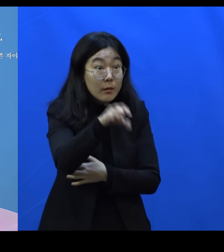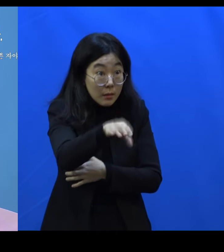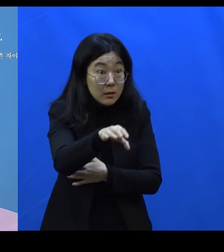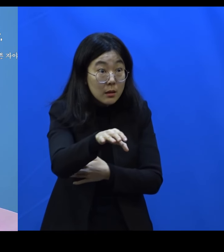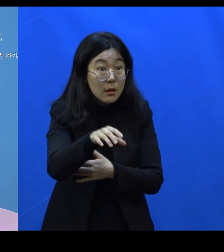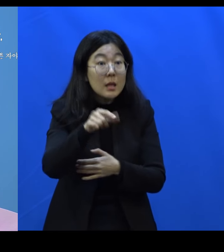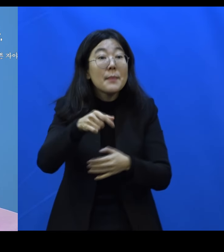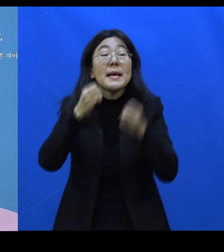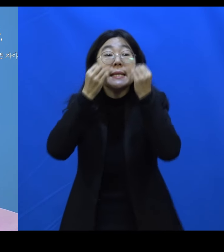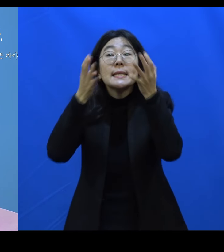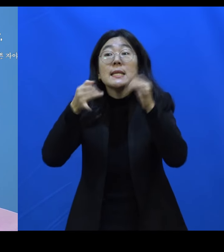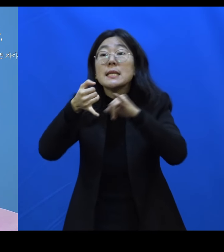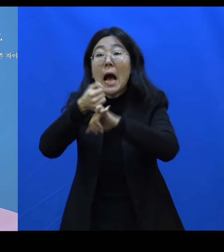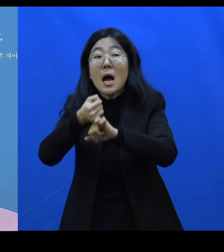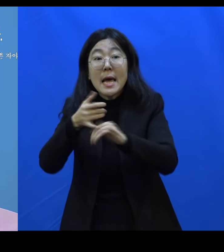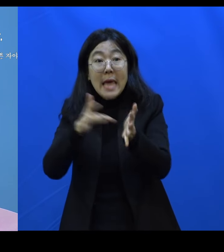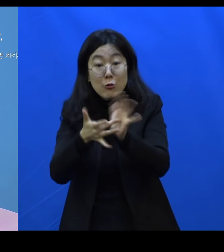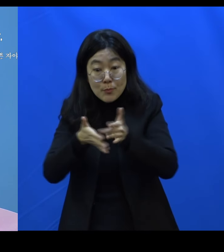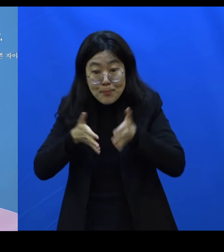우리에게 말씀하시는.